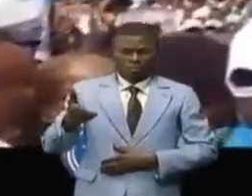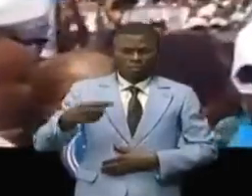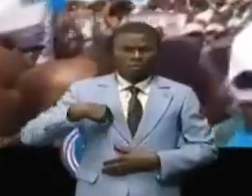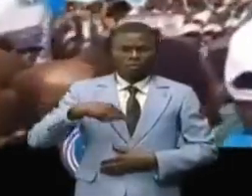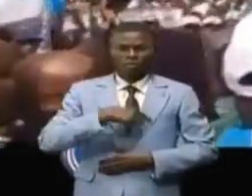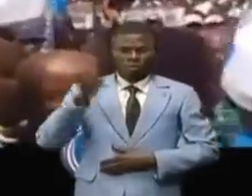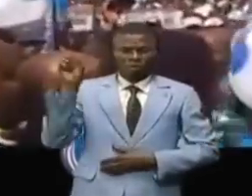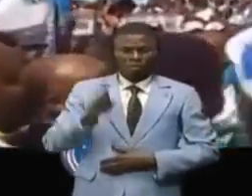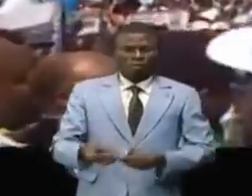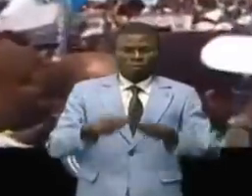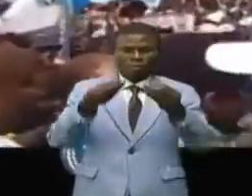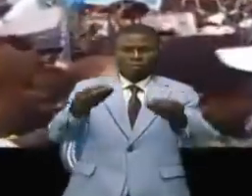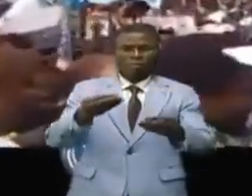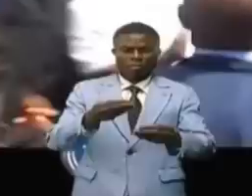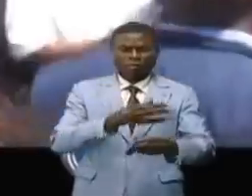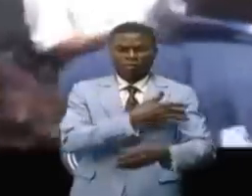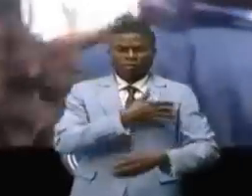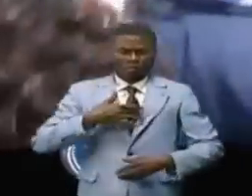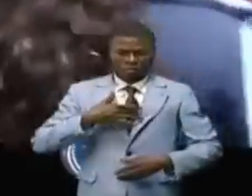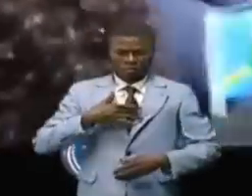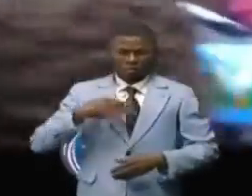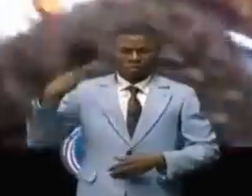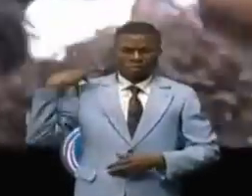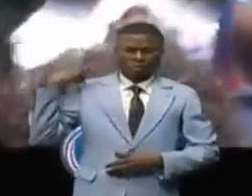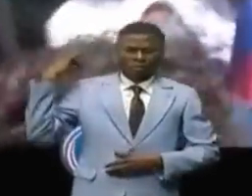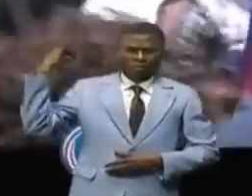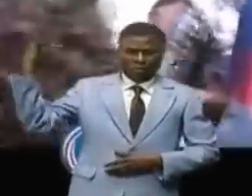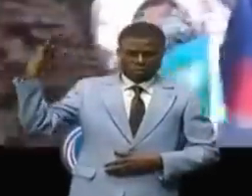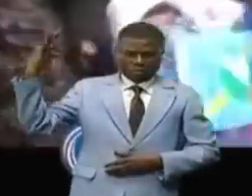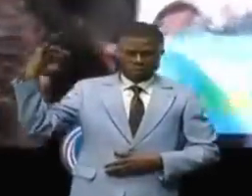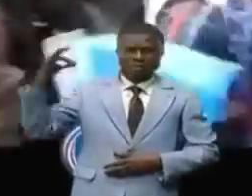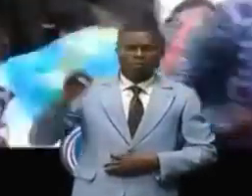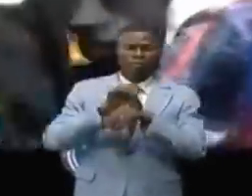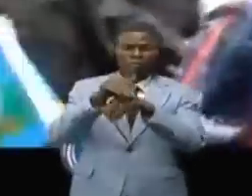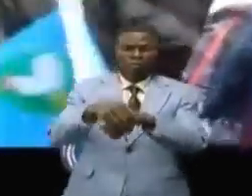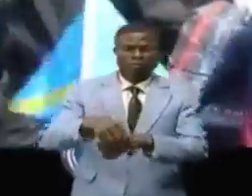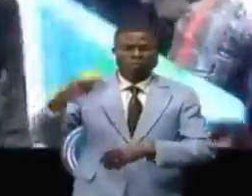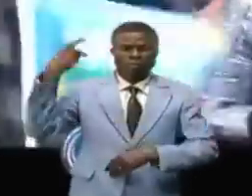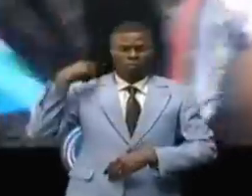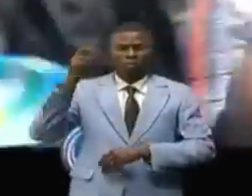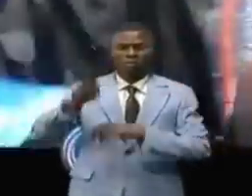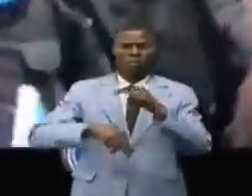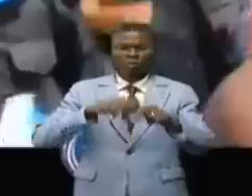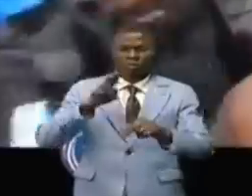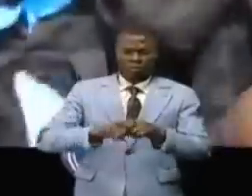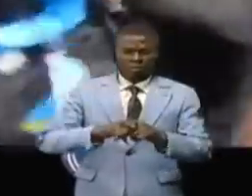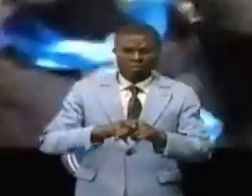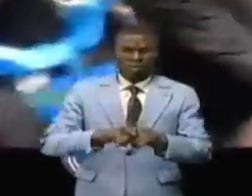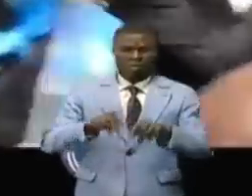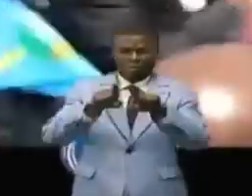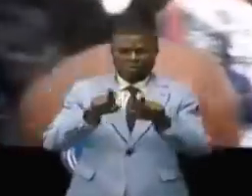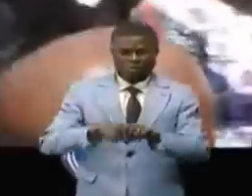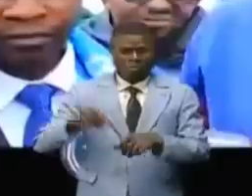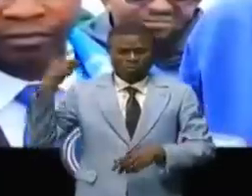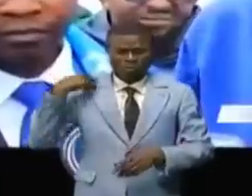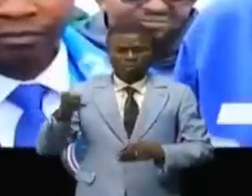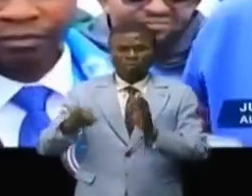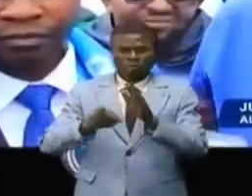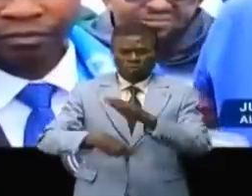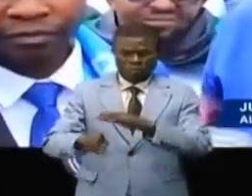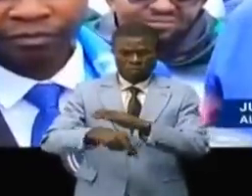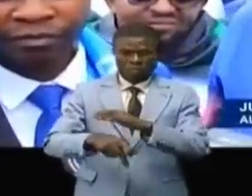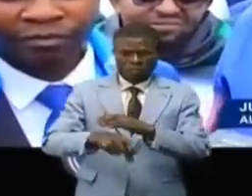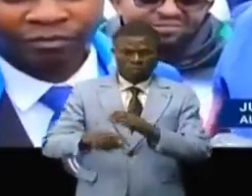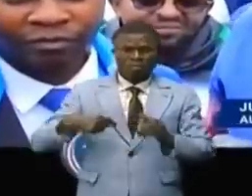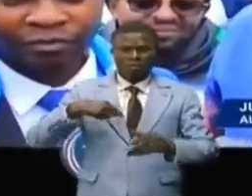pour déposer une famille d'accue au-delà des secrets nous avons fait à l'intérieur du territoire national pour nous rassurer que